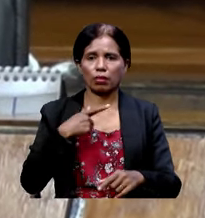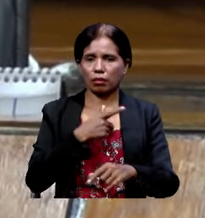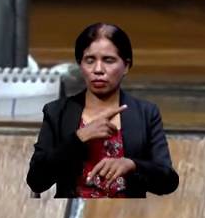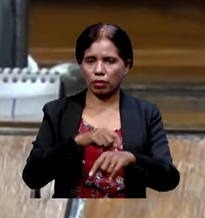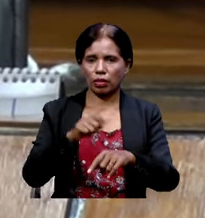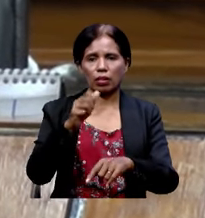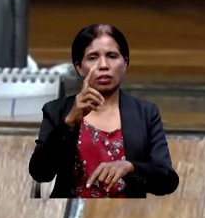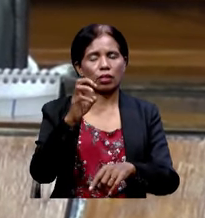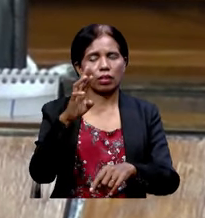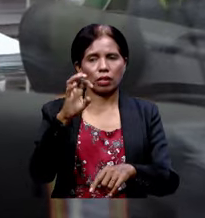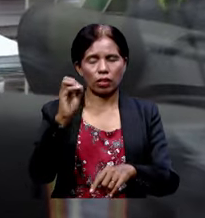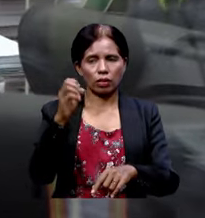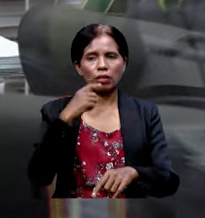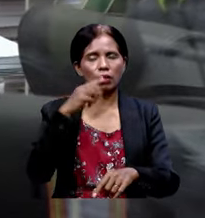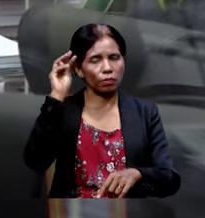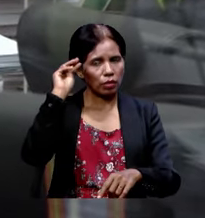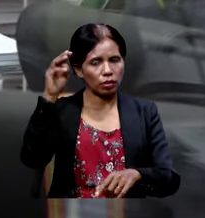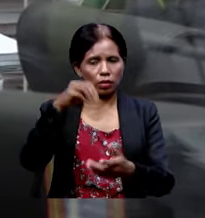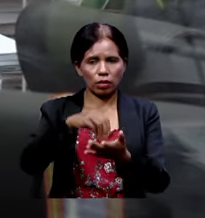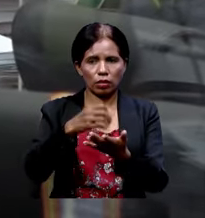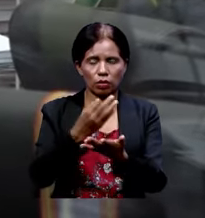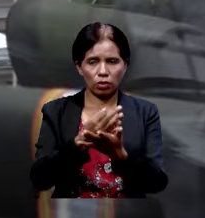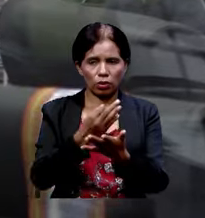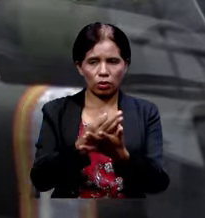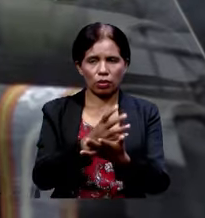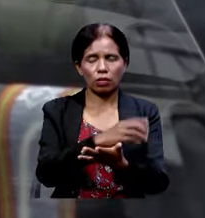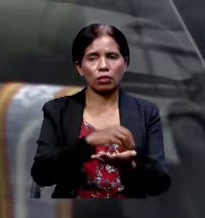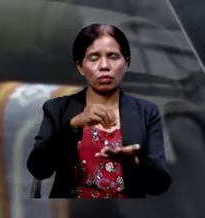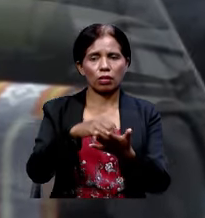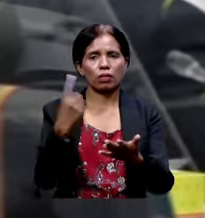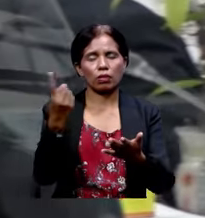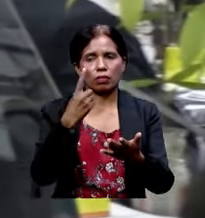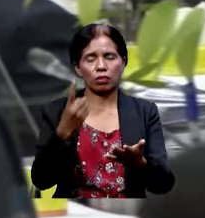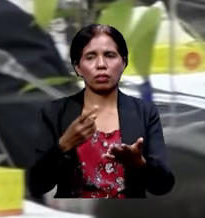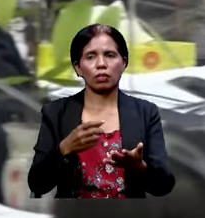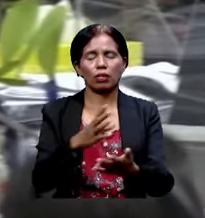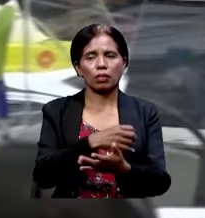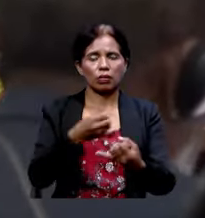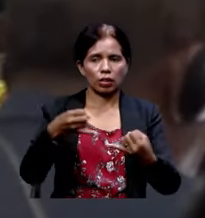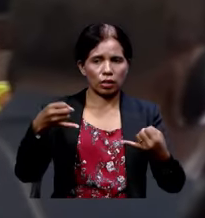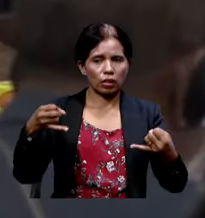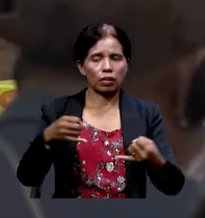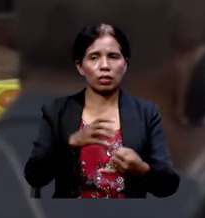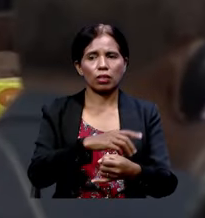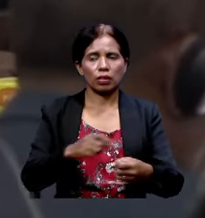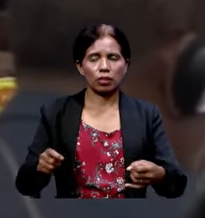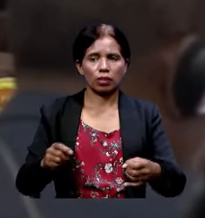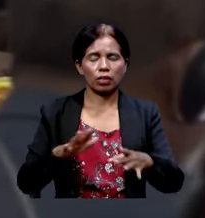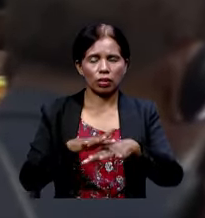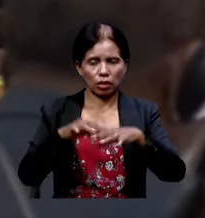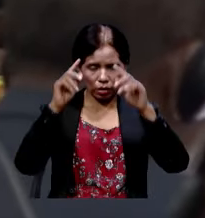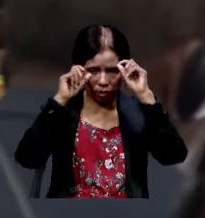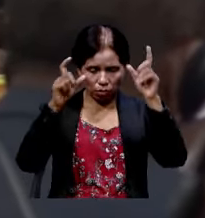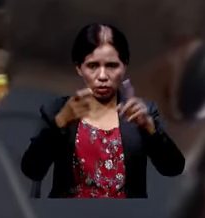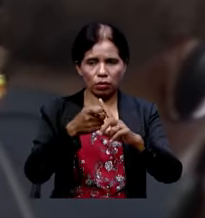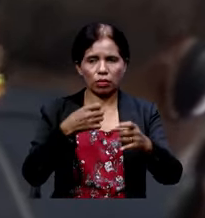tugu hateten ministerio relevante sira tawona orsamentu ho di preserva na fatin kualidade tais timor de behetan amiasa ho kabas